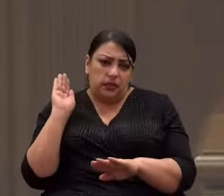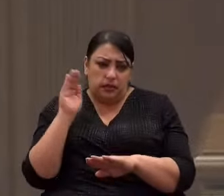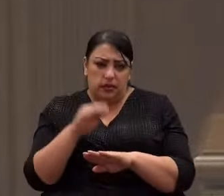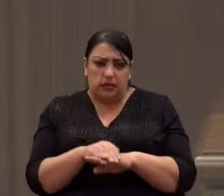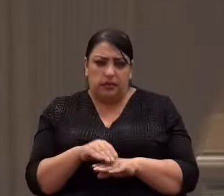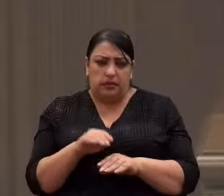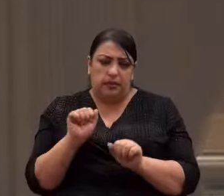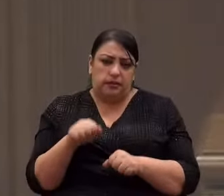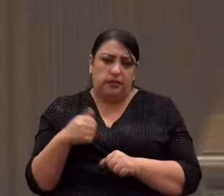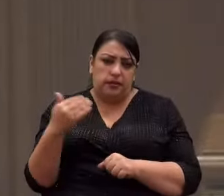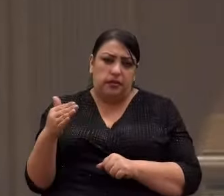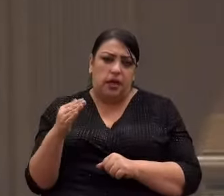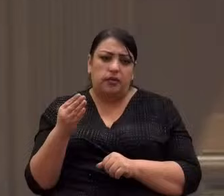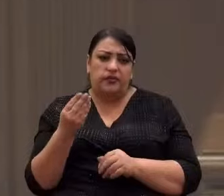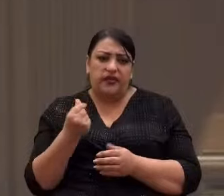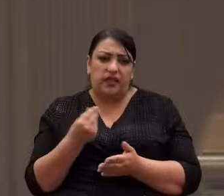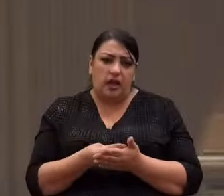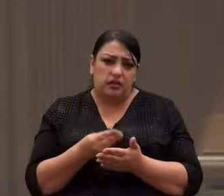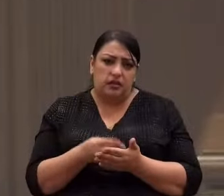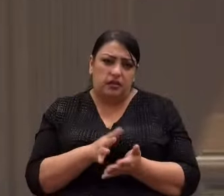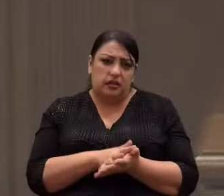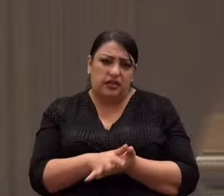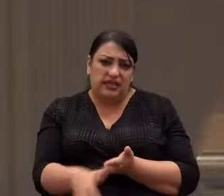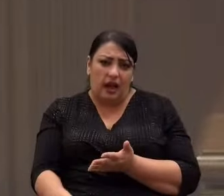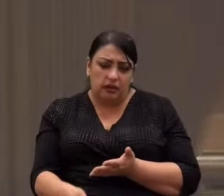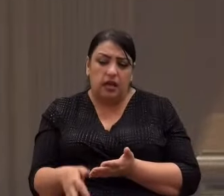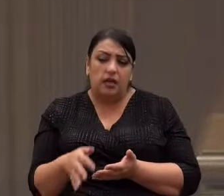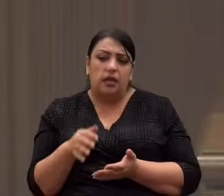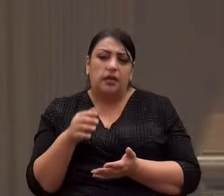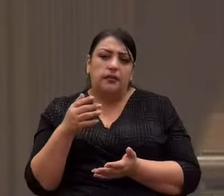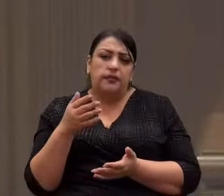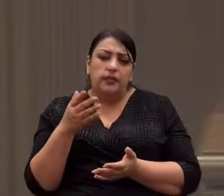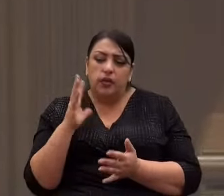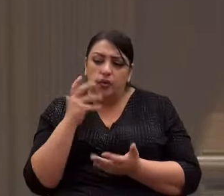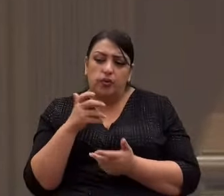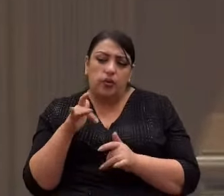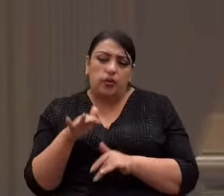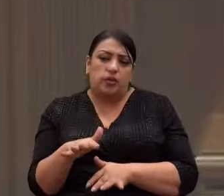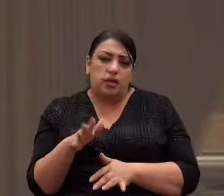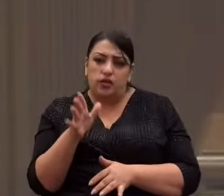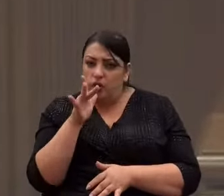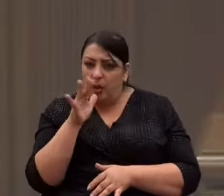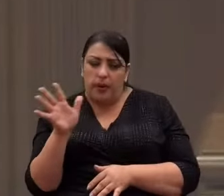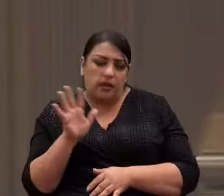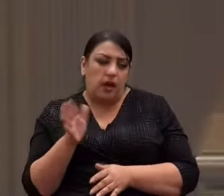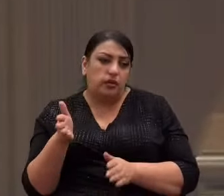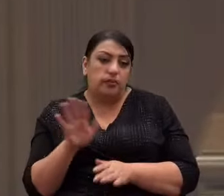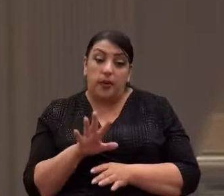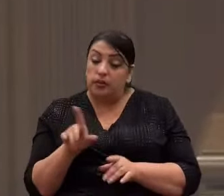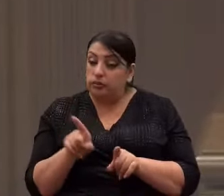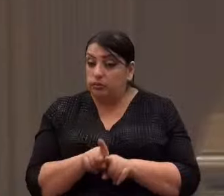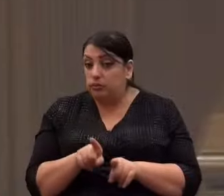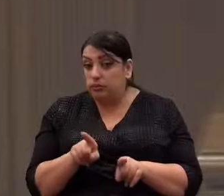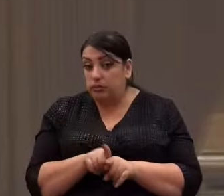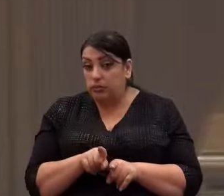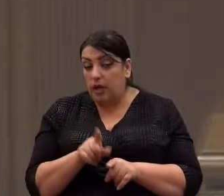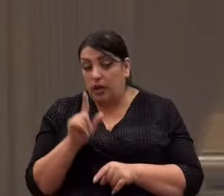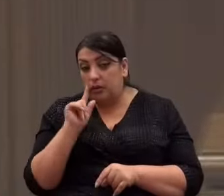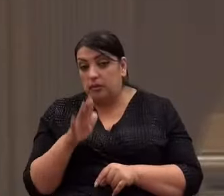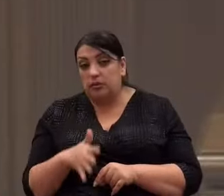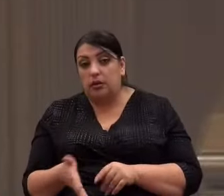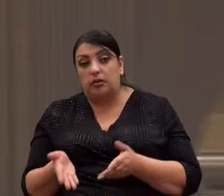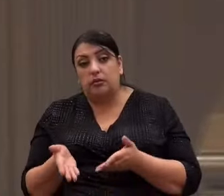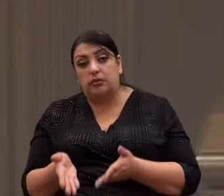կսպառեն այդ գործերի վրա եւ նոր գործերի վրա ժամանակ չի մնա։ Իրականում այդ նույնը կատարվում է